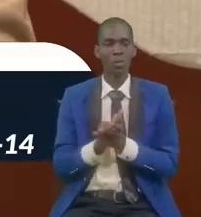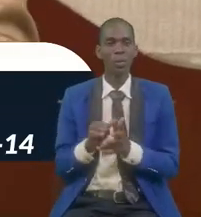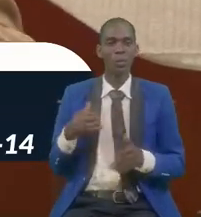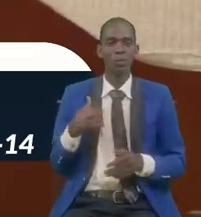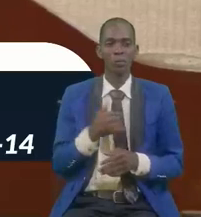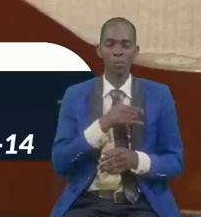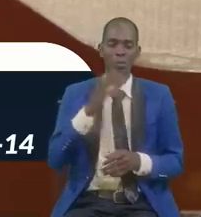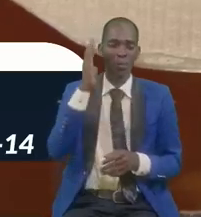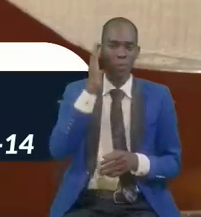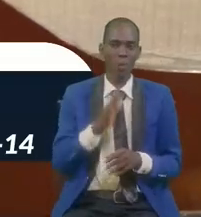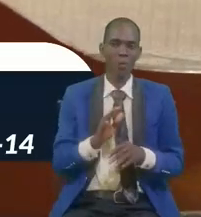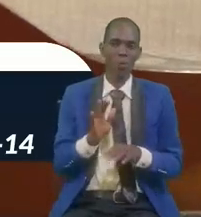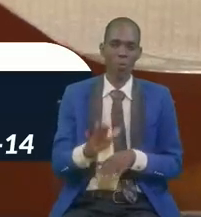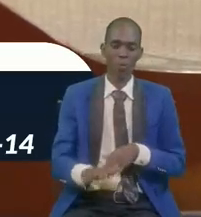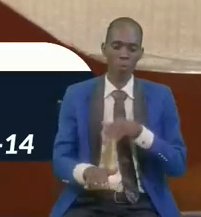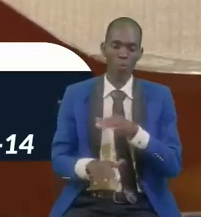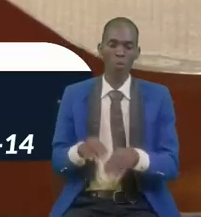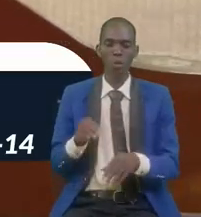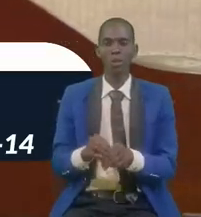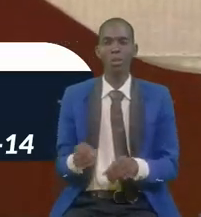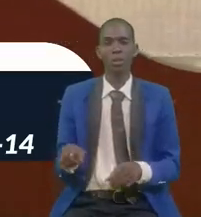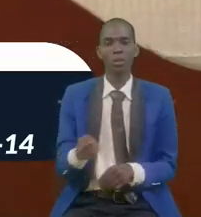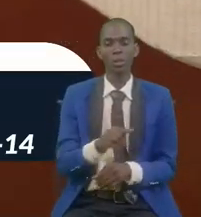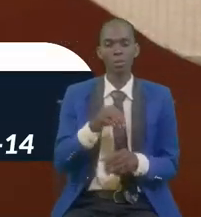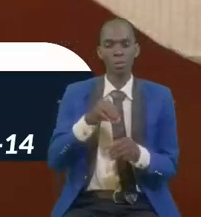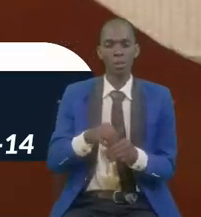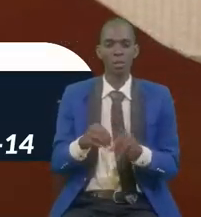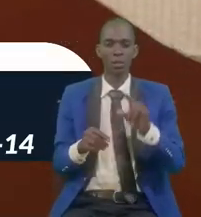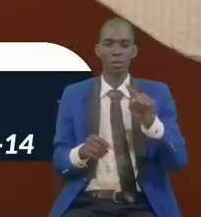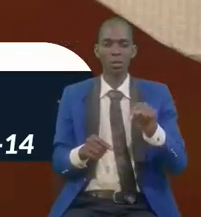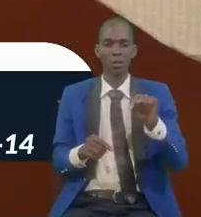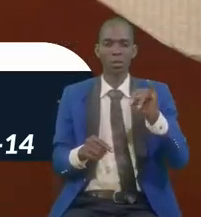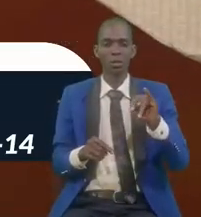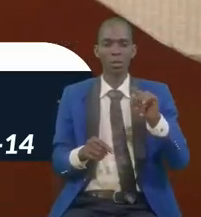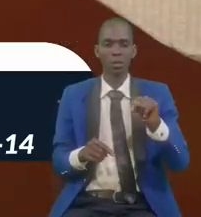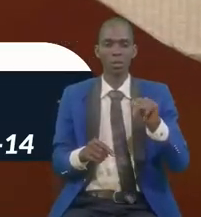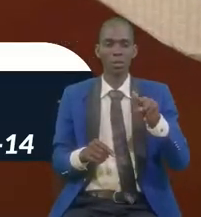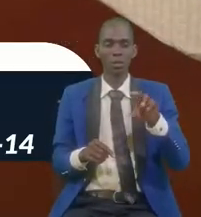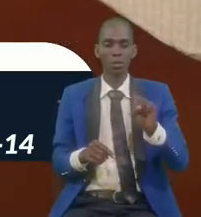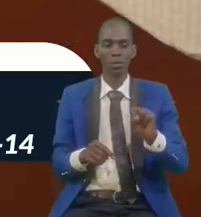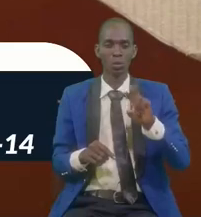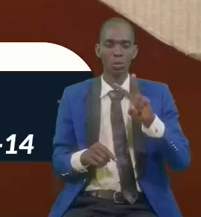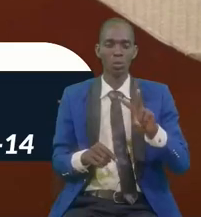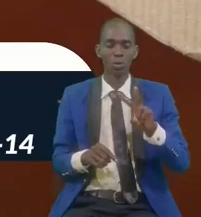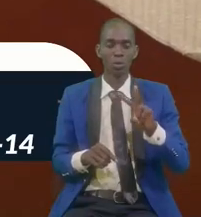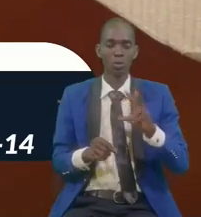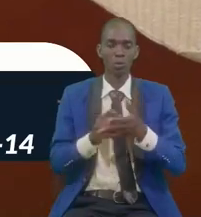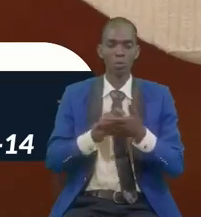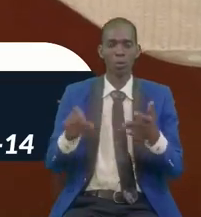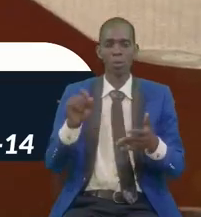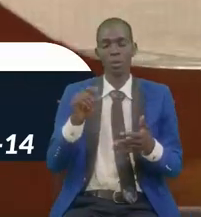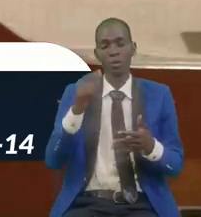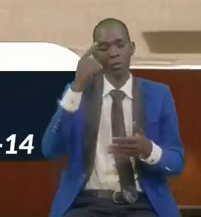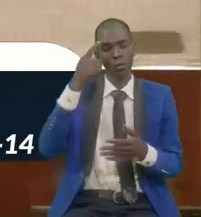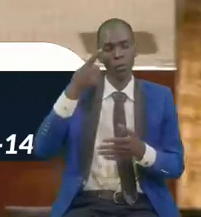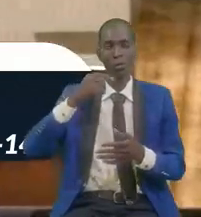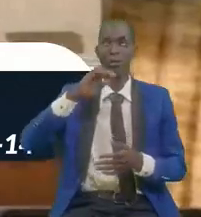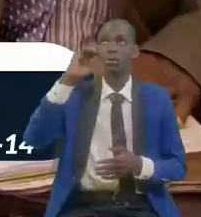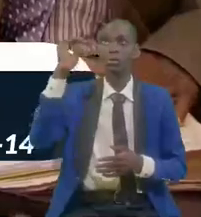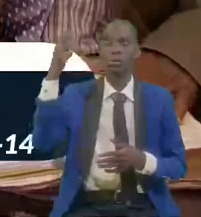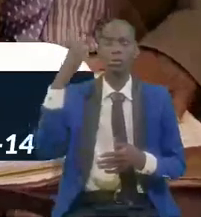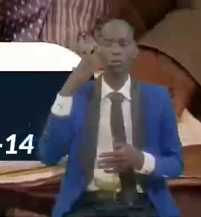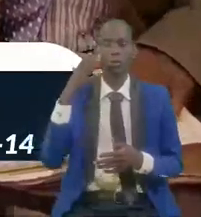les pratiquions. Tite au chapitre 2, verset 11.